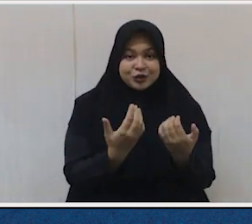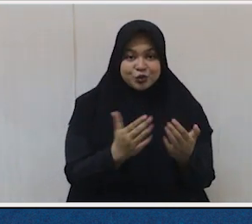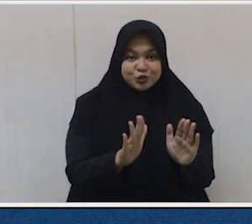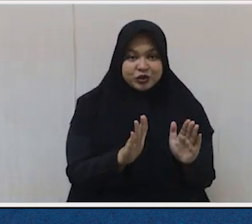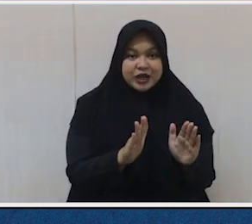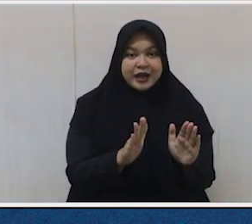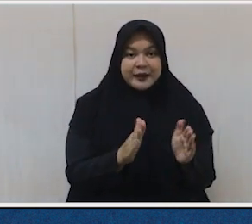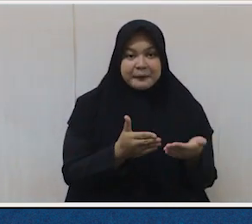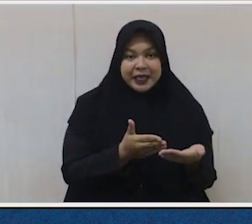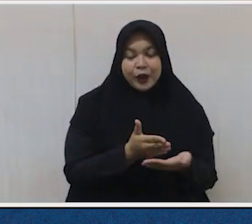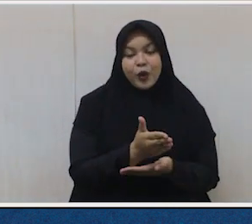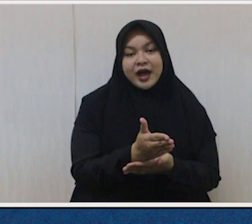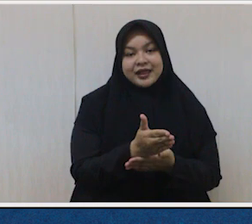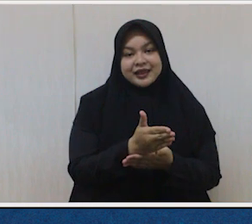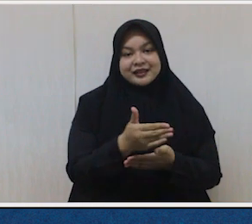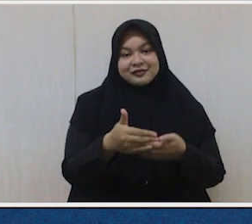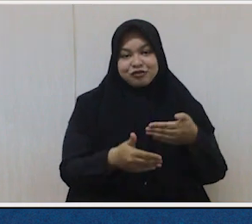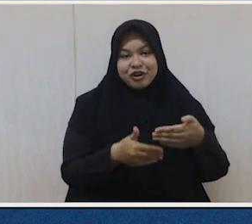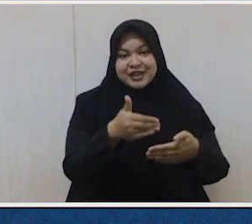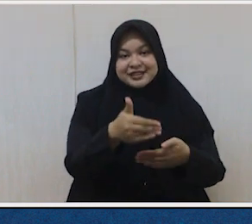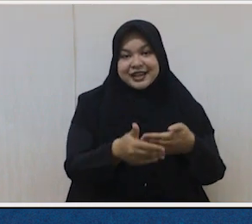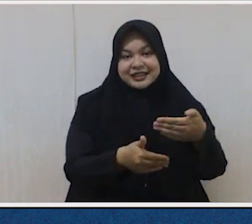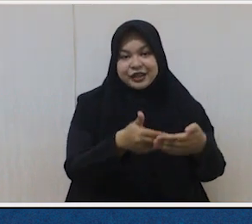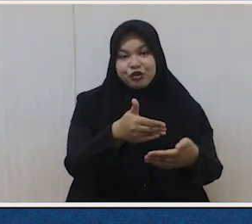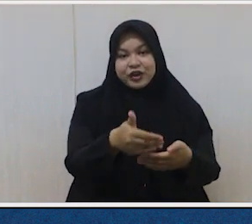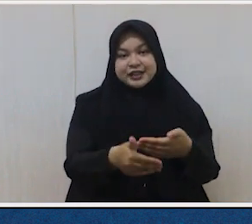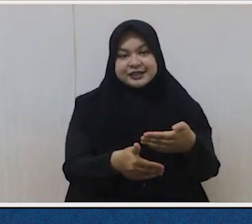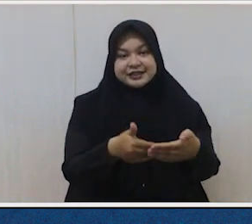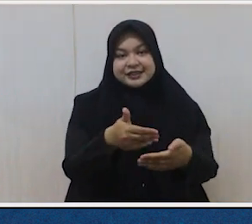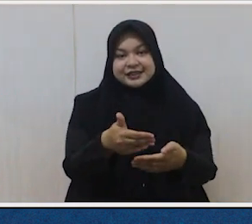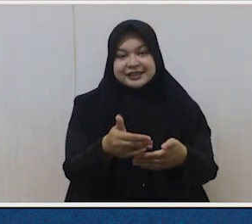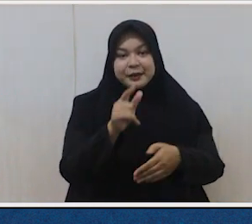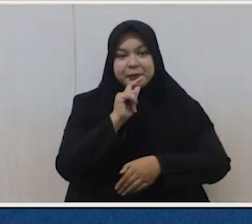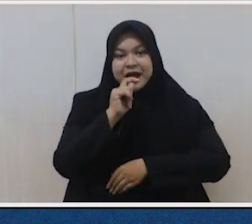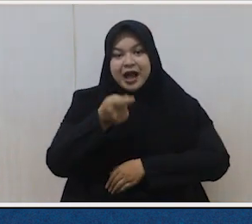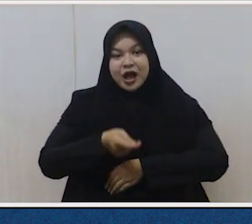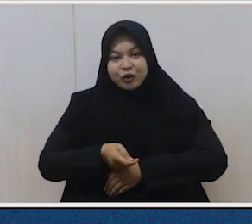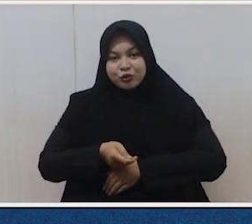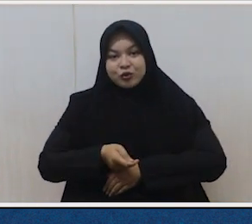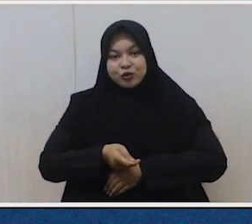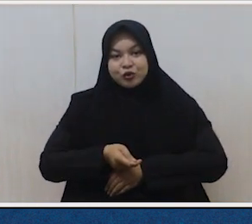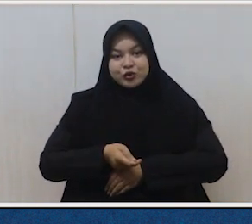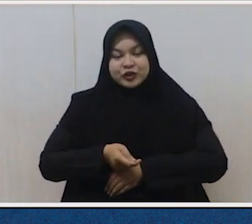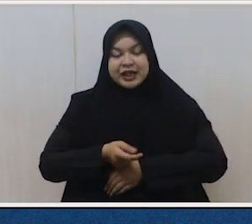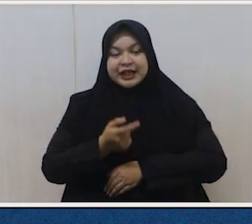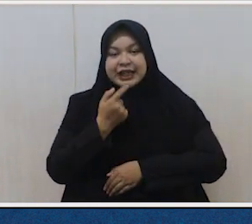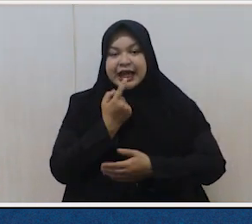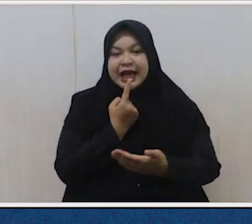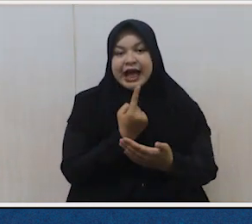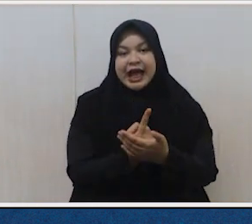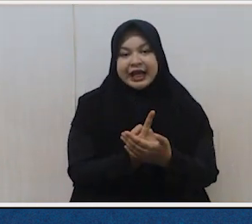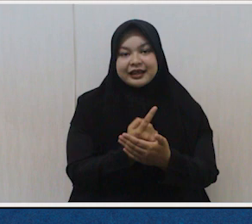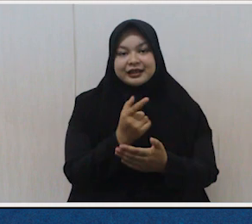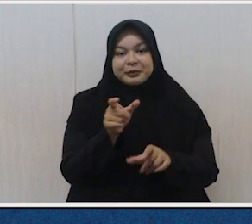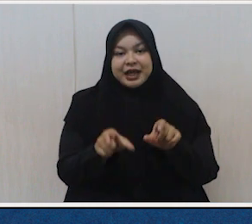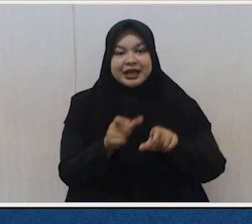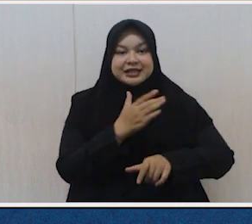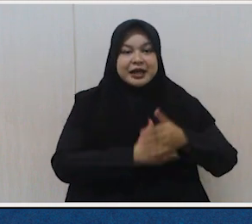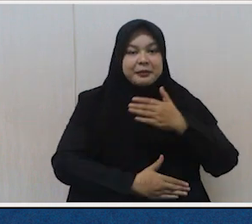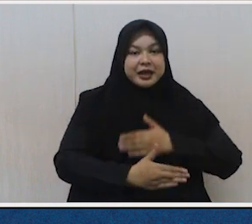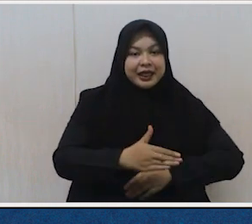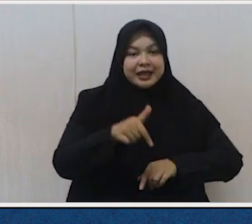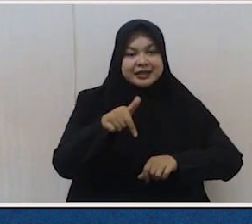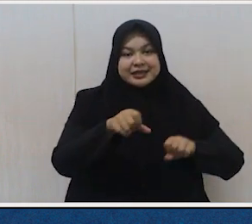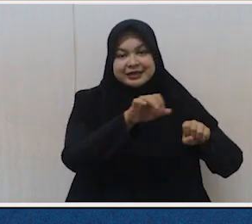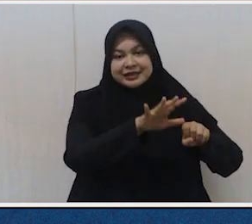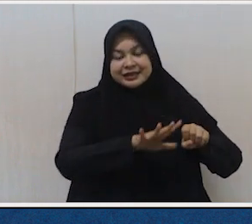ngelewatin fase-fase di mana pengakuan terhadap hak disabilitasi peradilan saya pikir hari